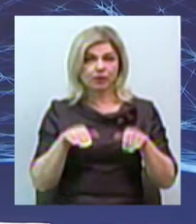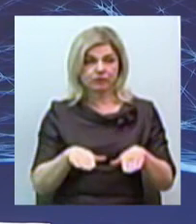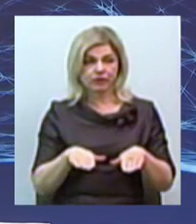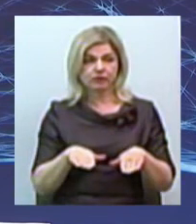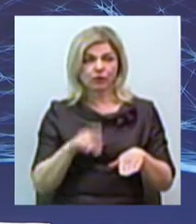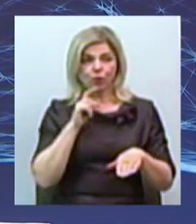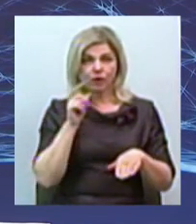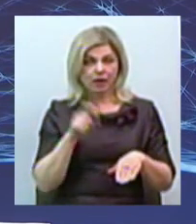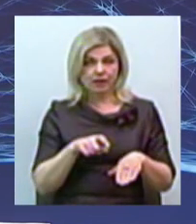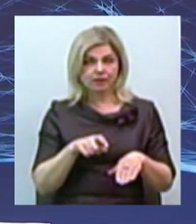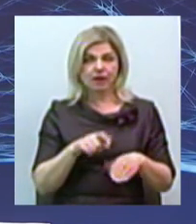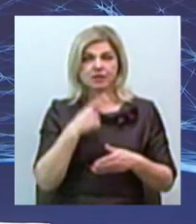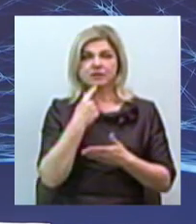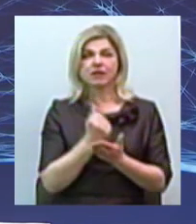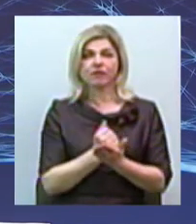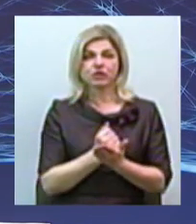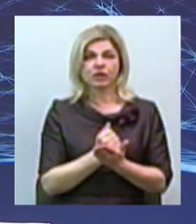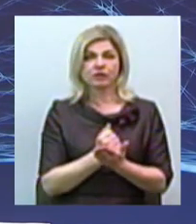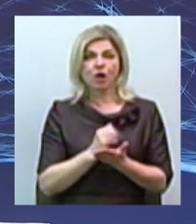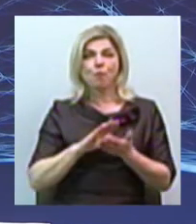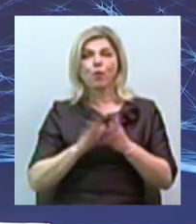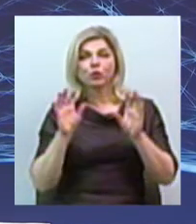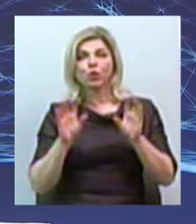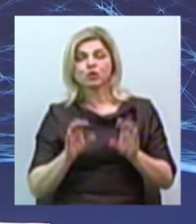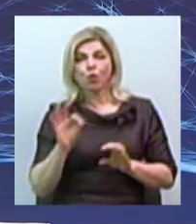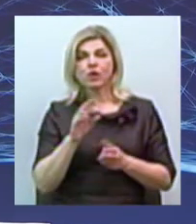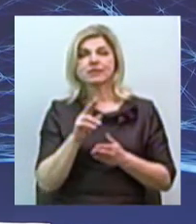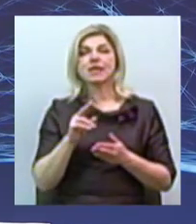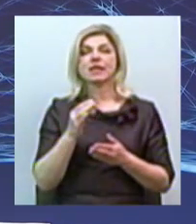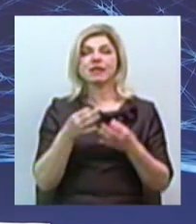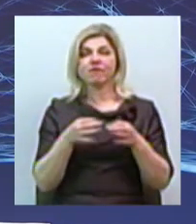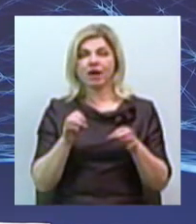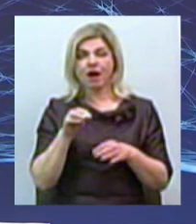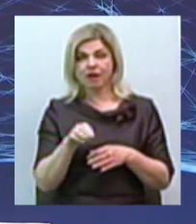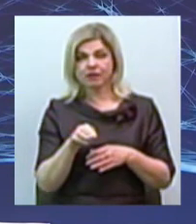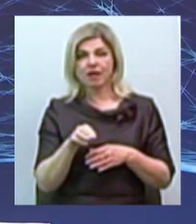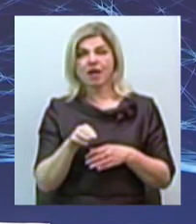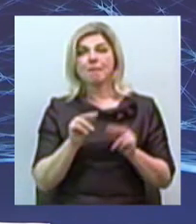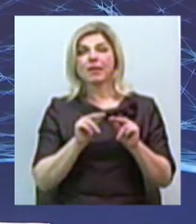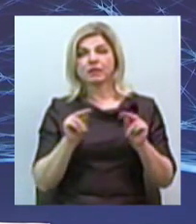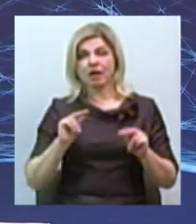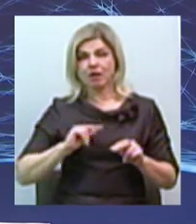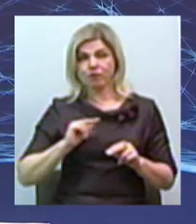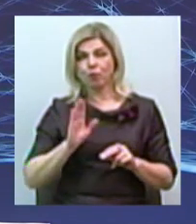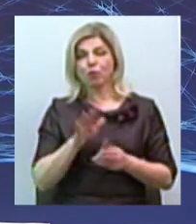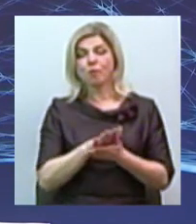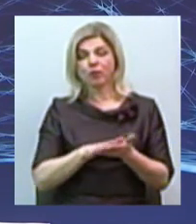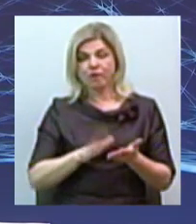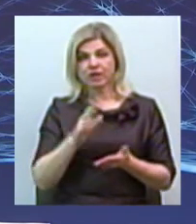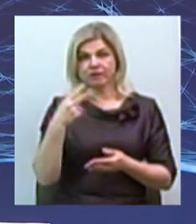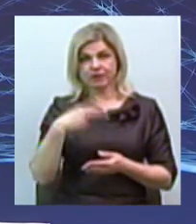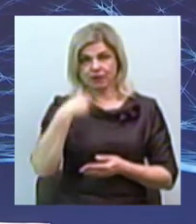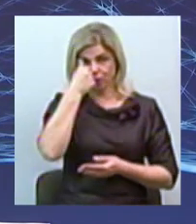міністрів України затверджене положення про сертифікацію педагогічних працівників, яке буде діяти у 2020 році.